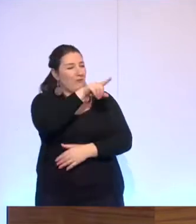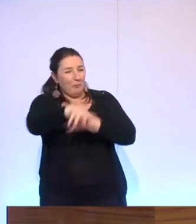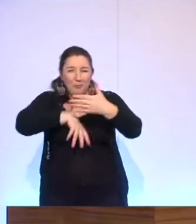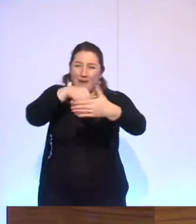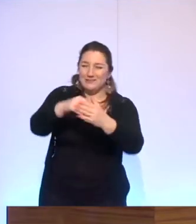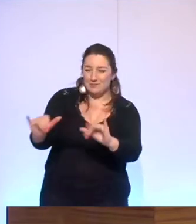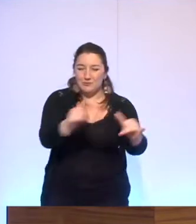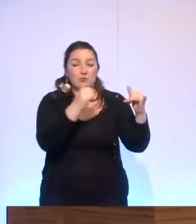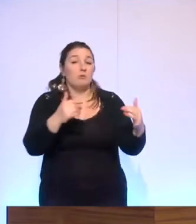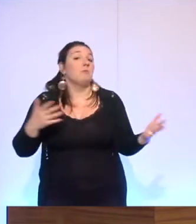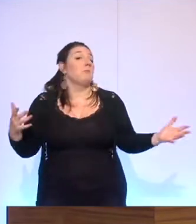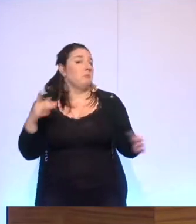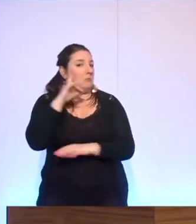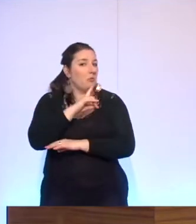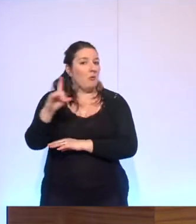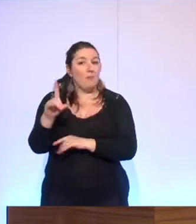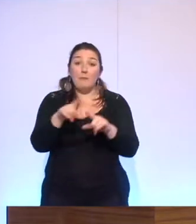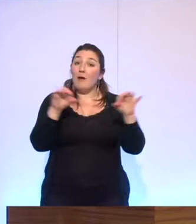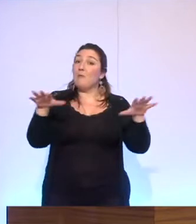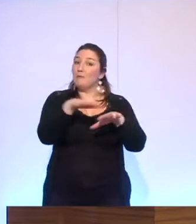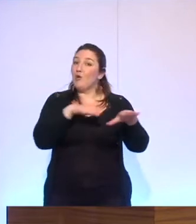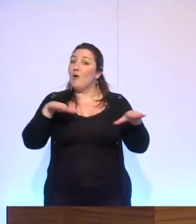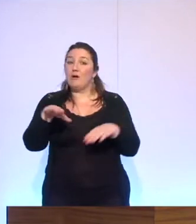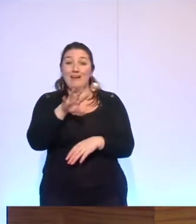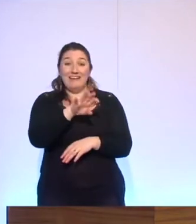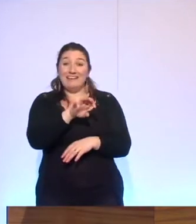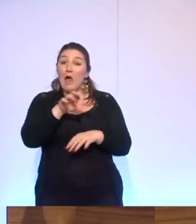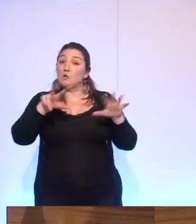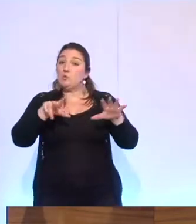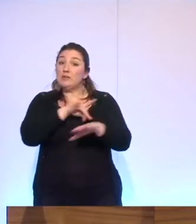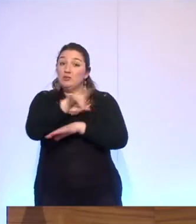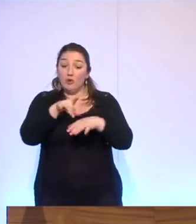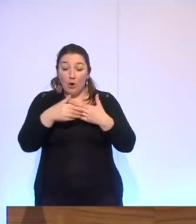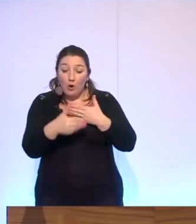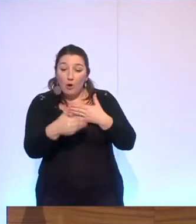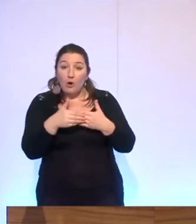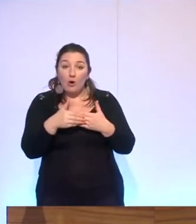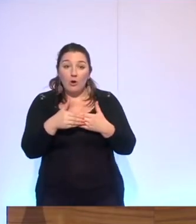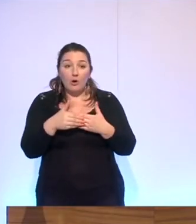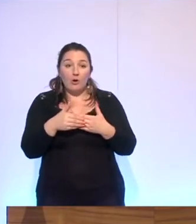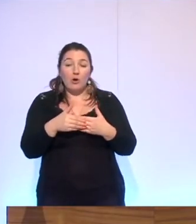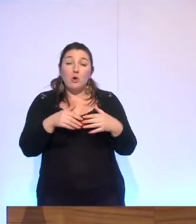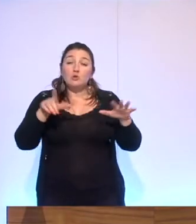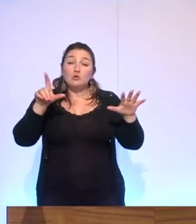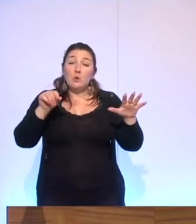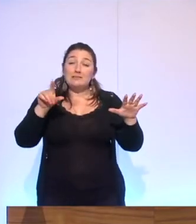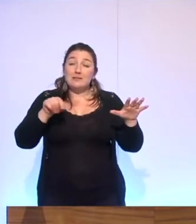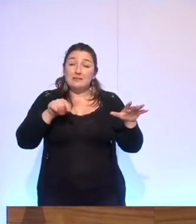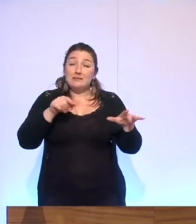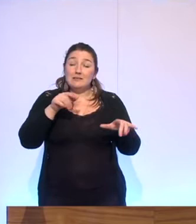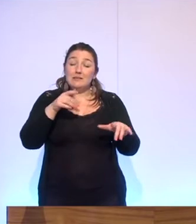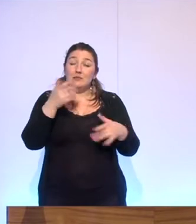même temps, en 48 heures, plus de 70 véhicules ont été dégradés à